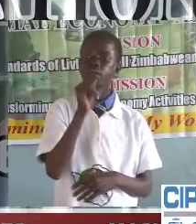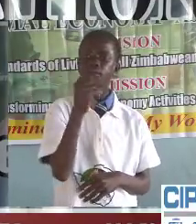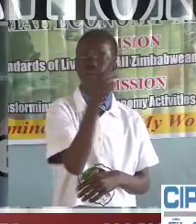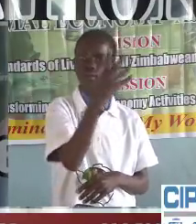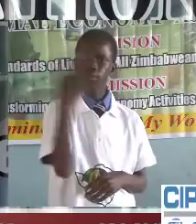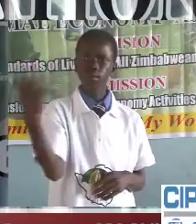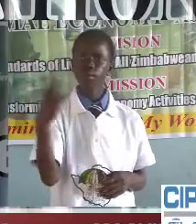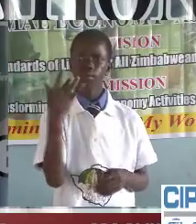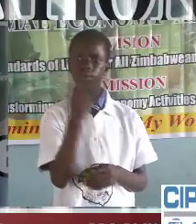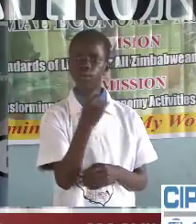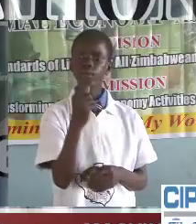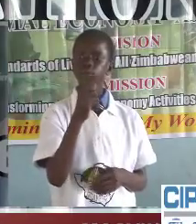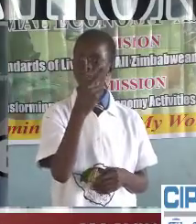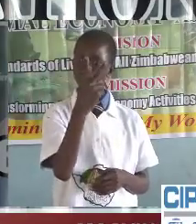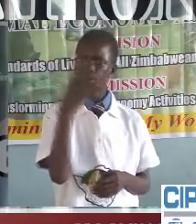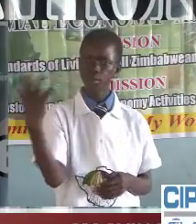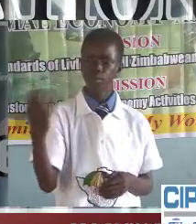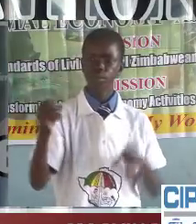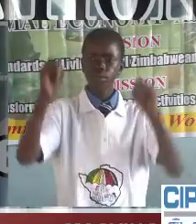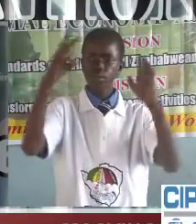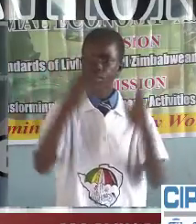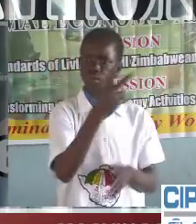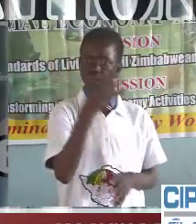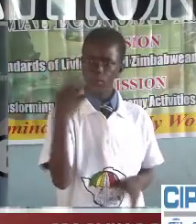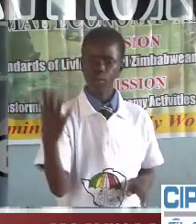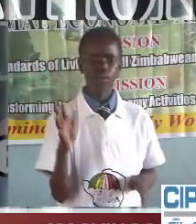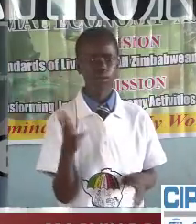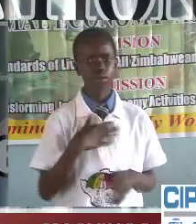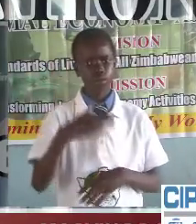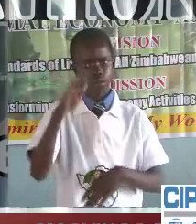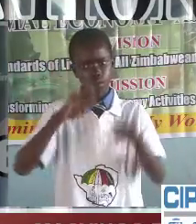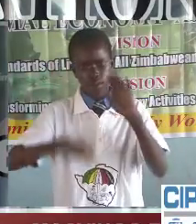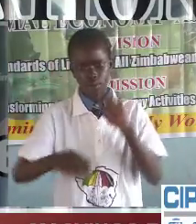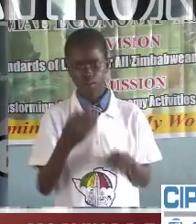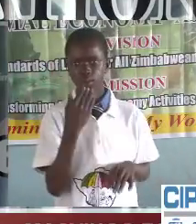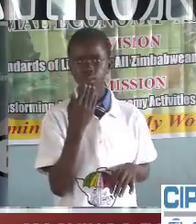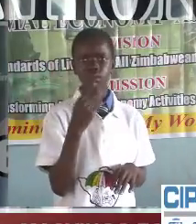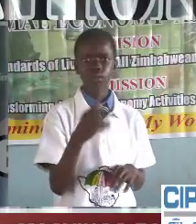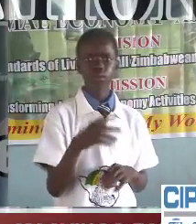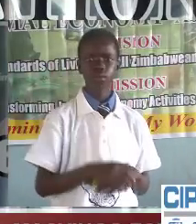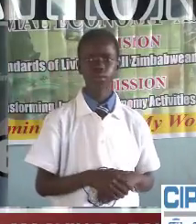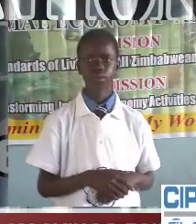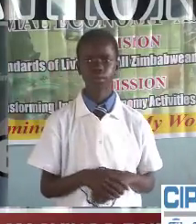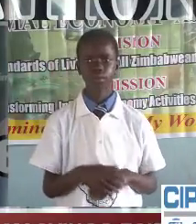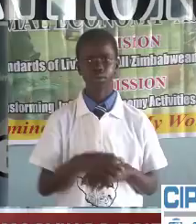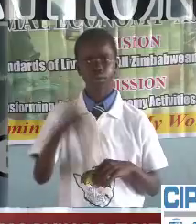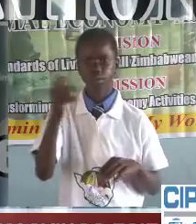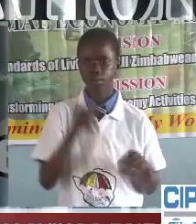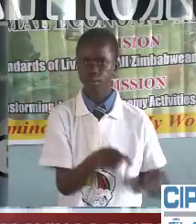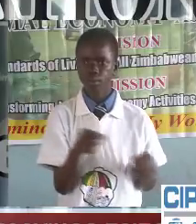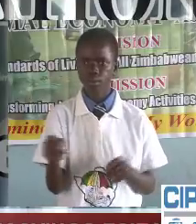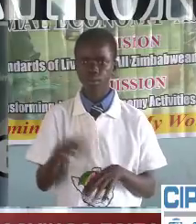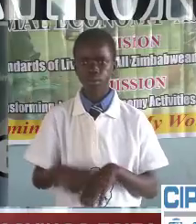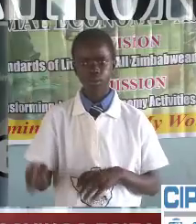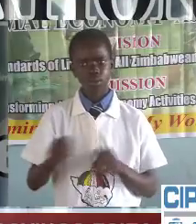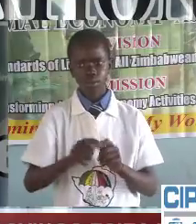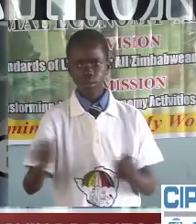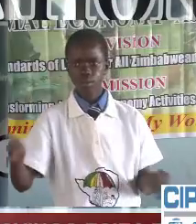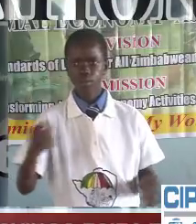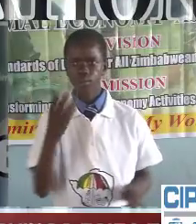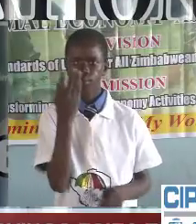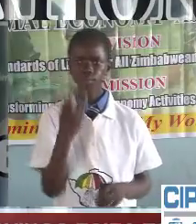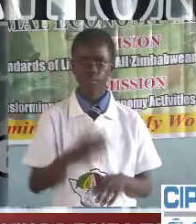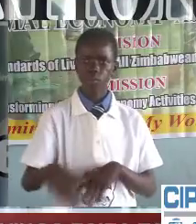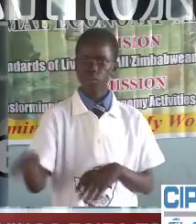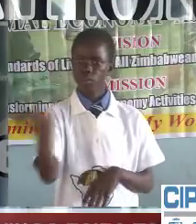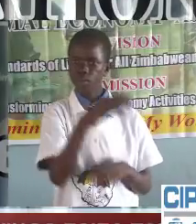awa ane chokuita nemamita. Mamita anofunga kanzuro iri kutiti isu vagari